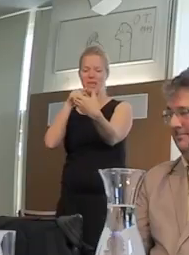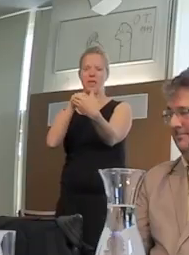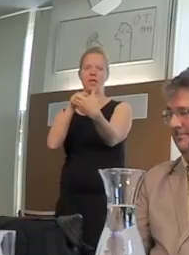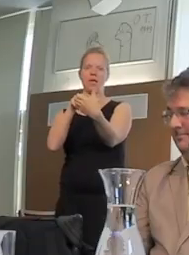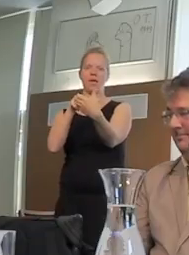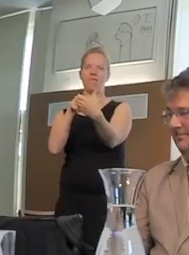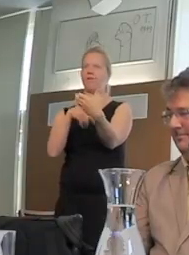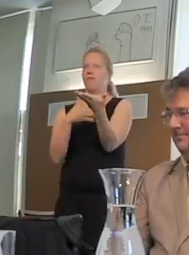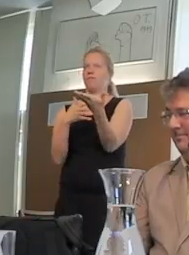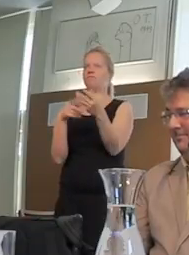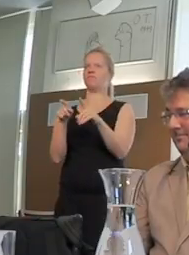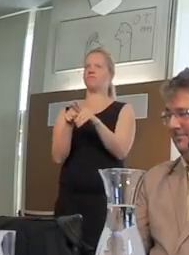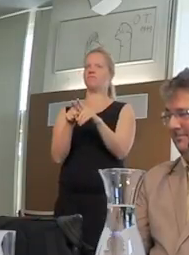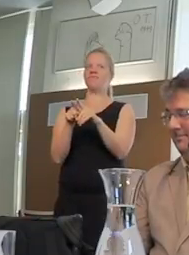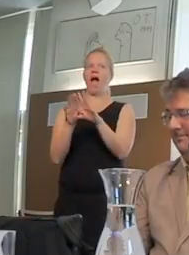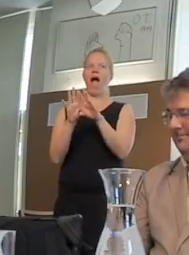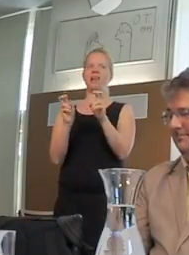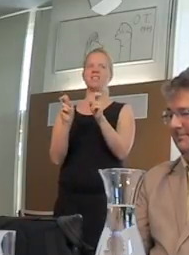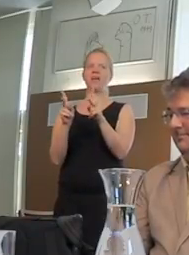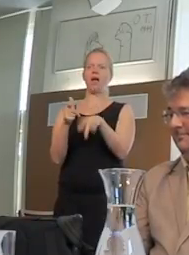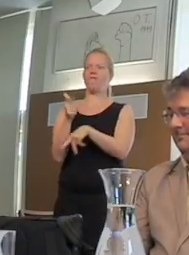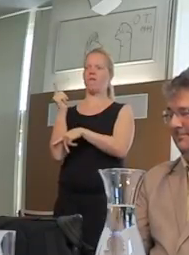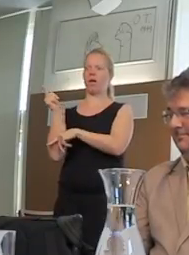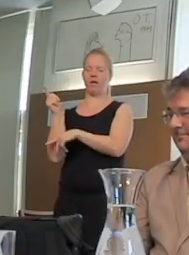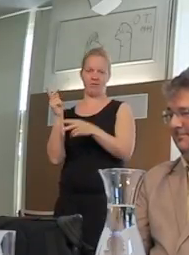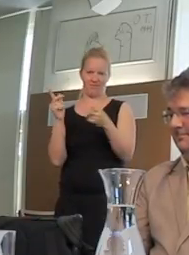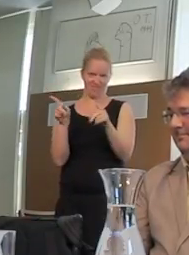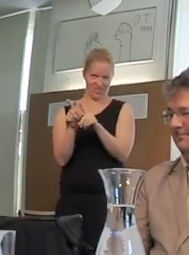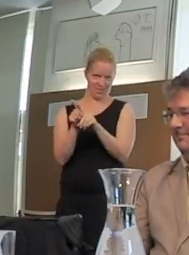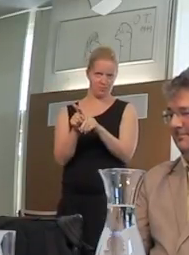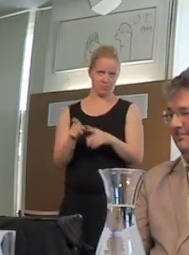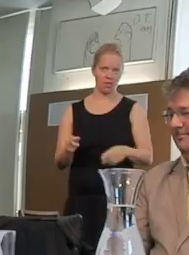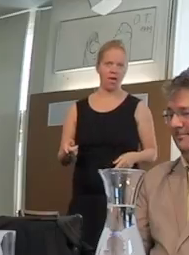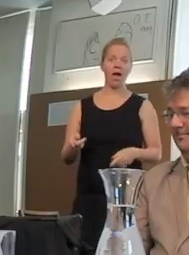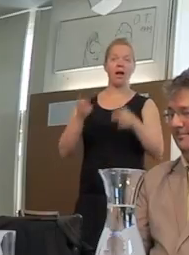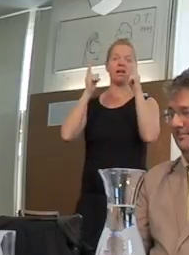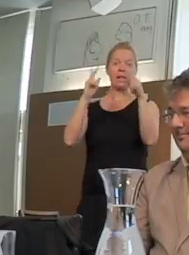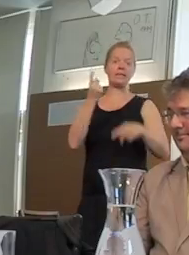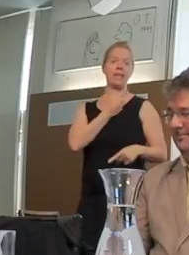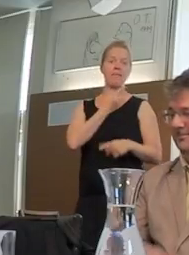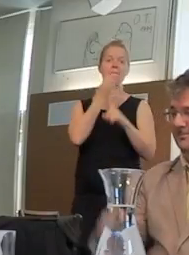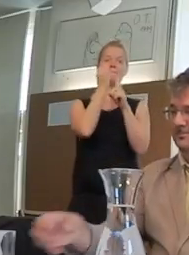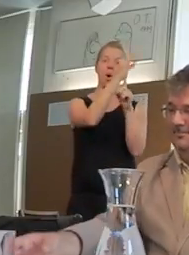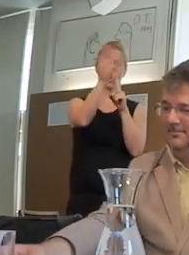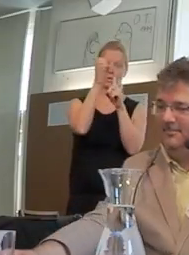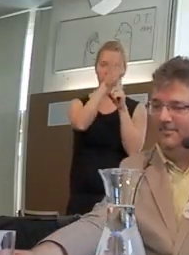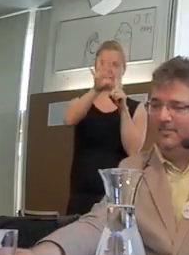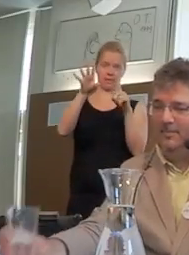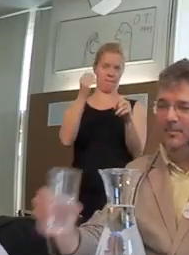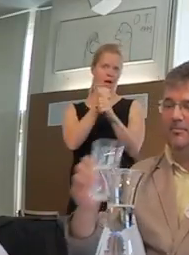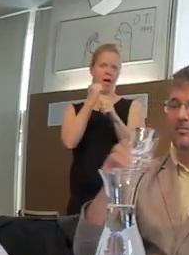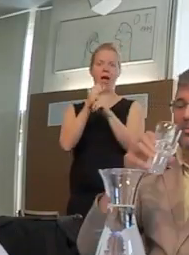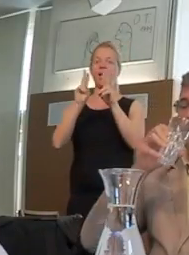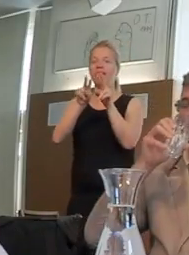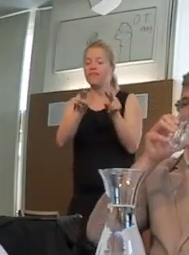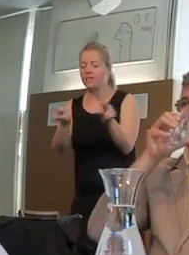Allzweckwaffe geworden. Ich kann damit Podcasts kreieren, ich kann damit Videos machen, ich kann